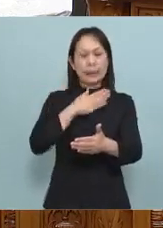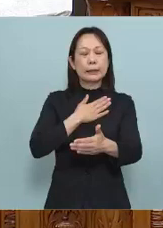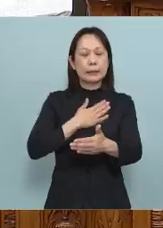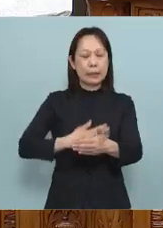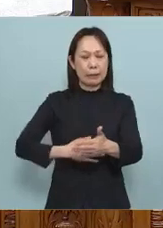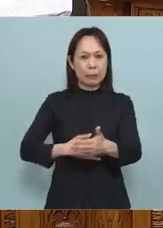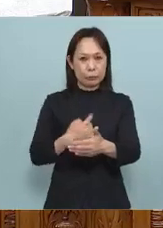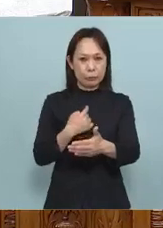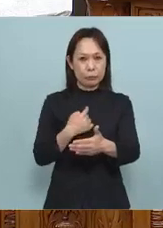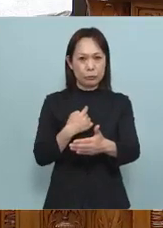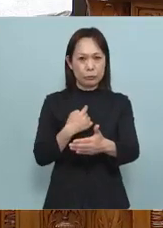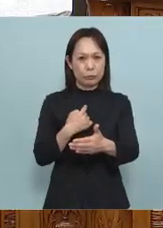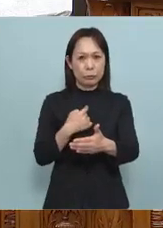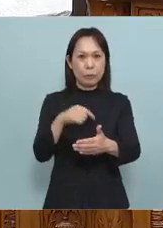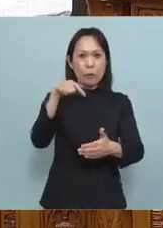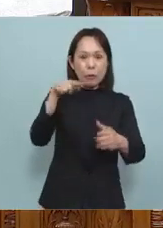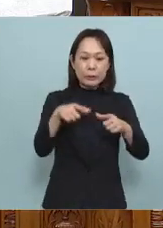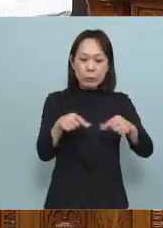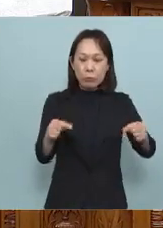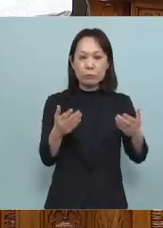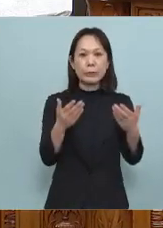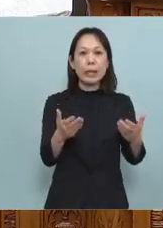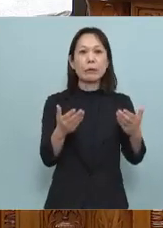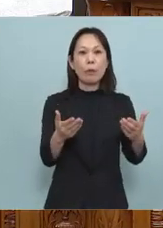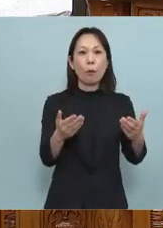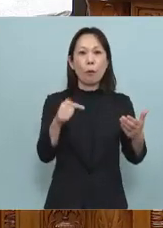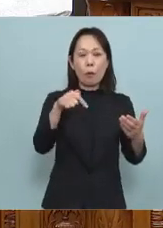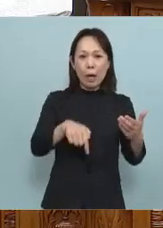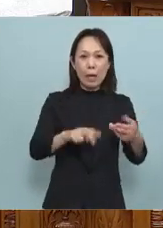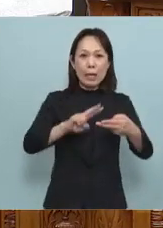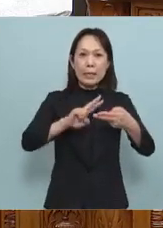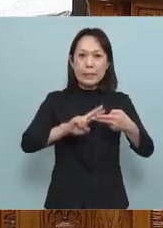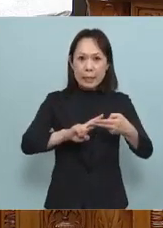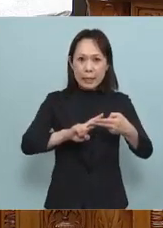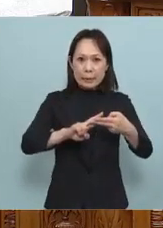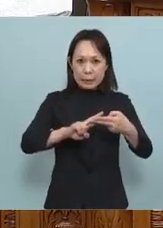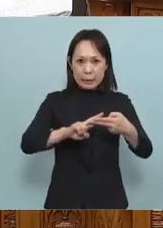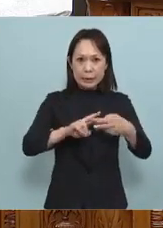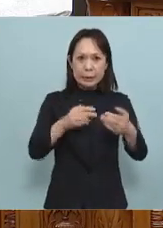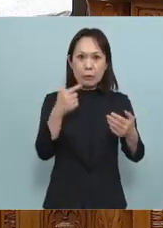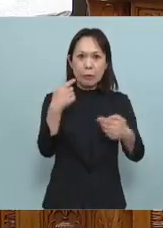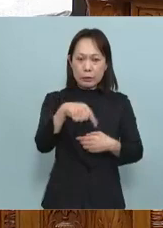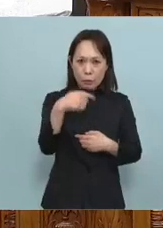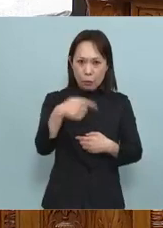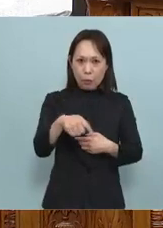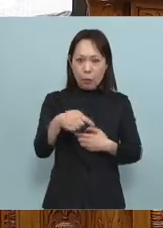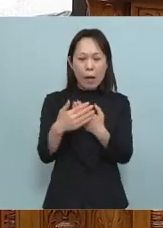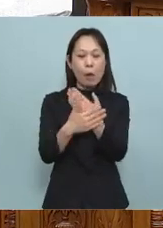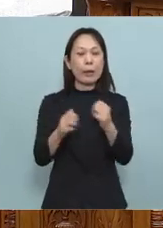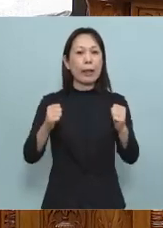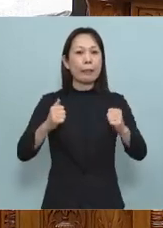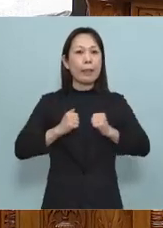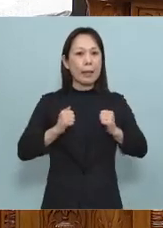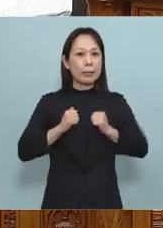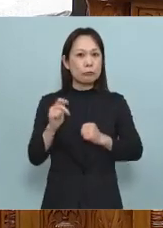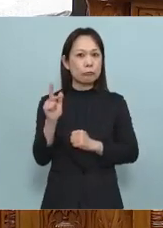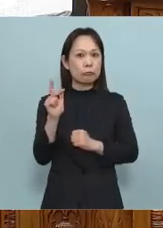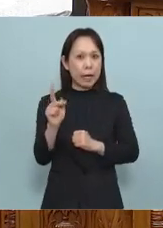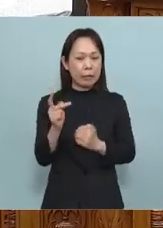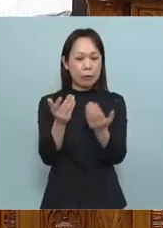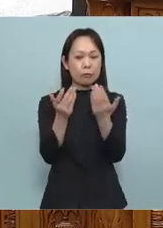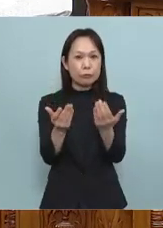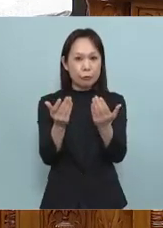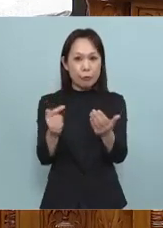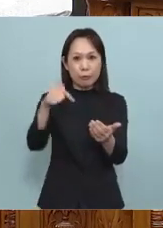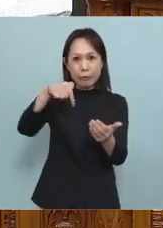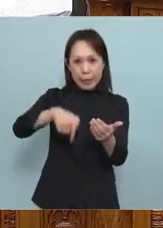が、我が国の学校では性に関しては学習指導要領に基づき保健体育科の授業をは